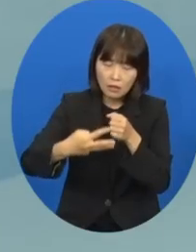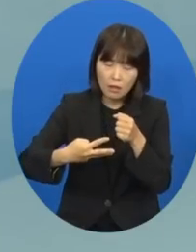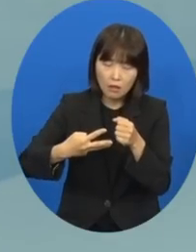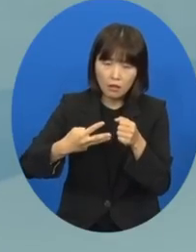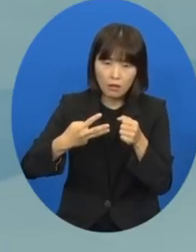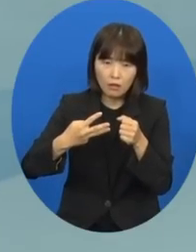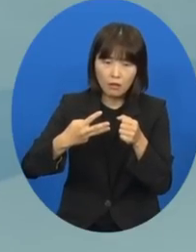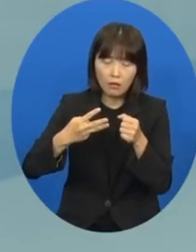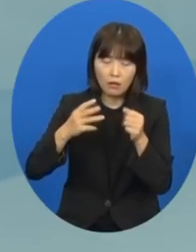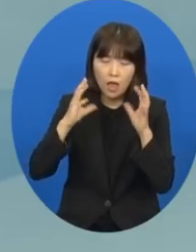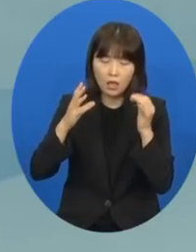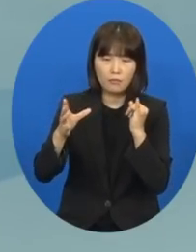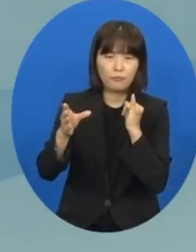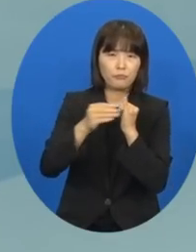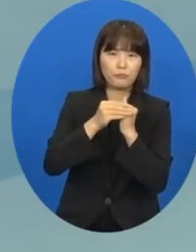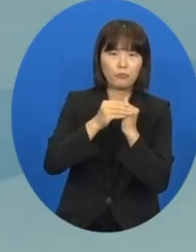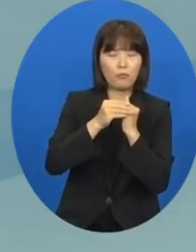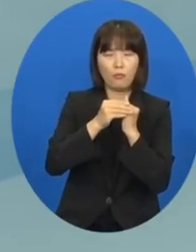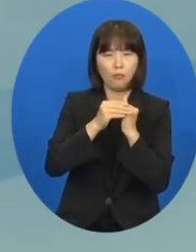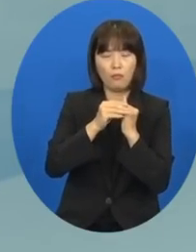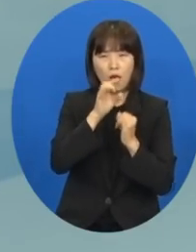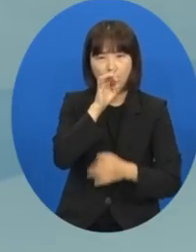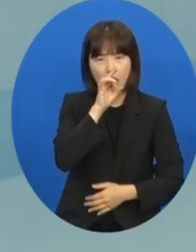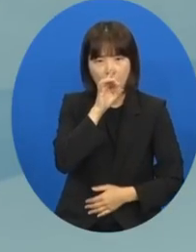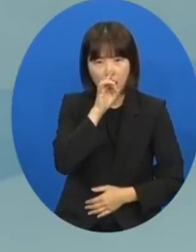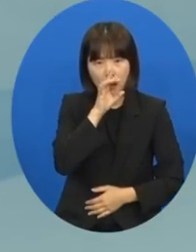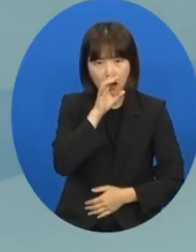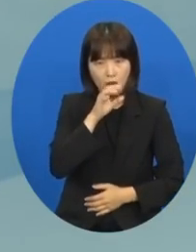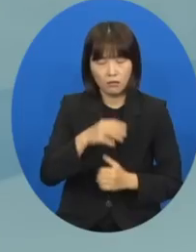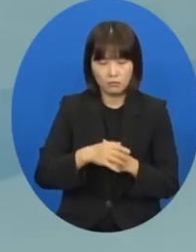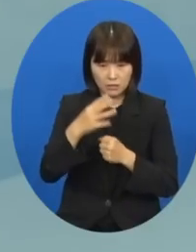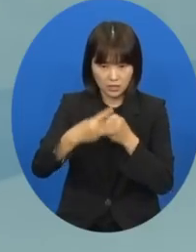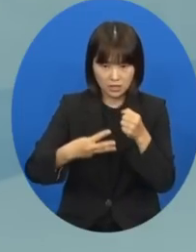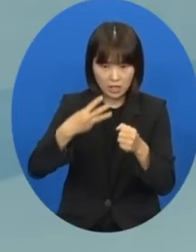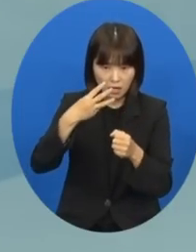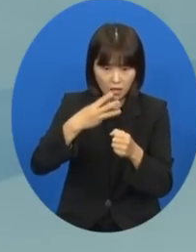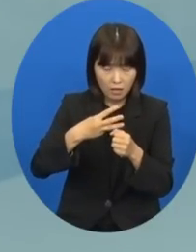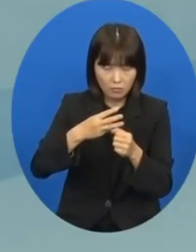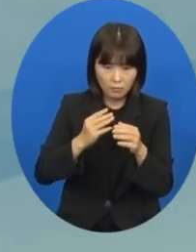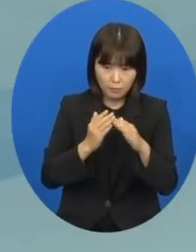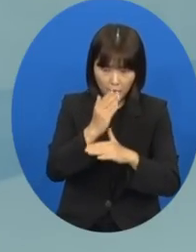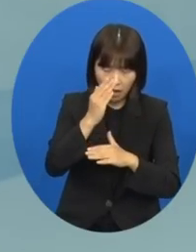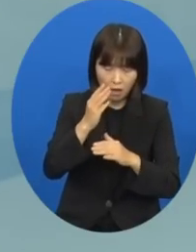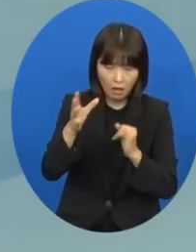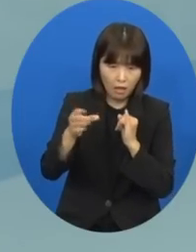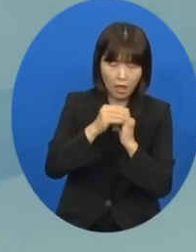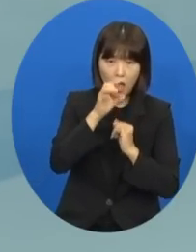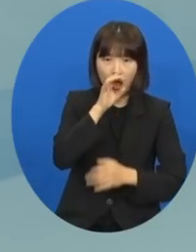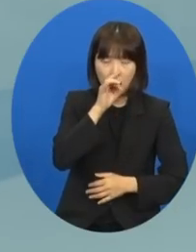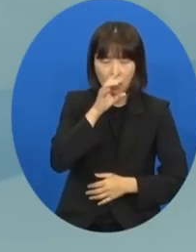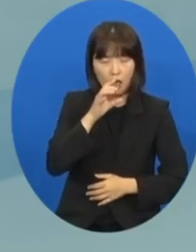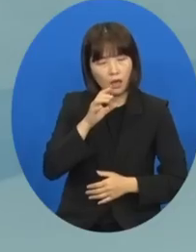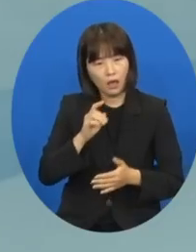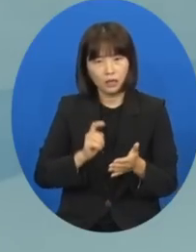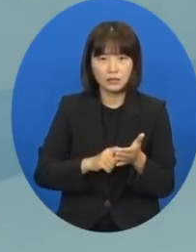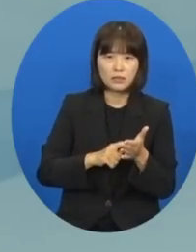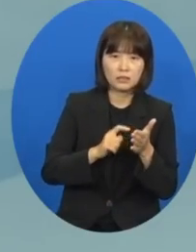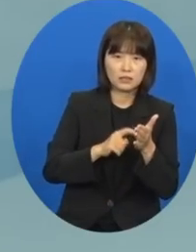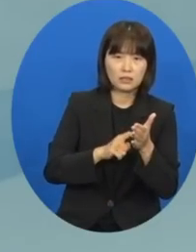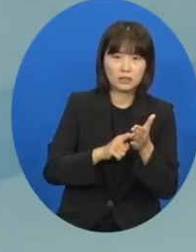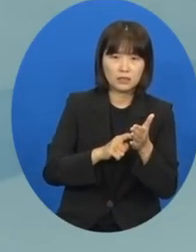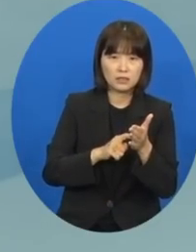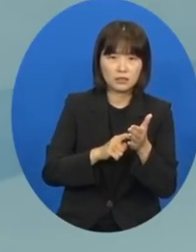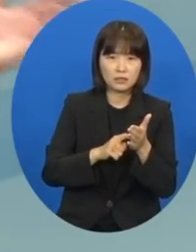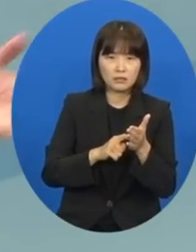안 생깁니다. 3년이 지나도 안 되면 사실 초조해지죠. 조급해지기 시작합니다. 아무리 자녀를 가지려고 했는데